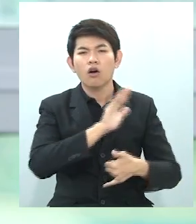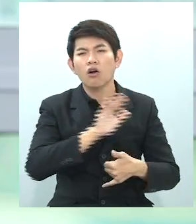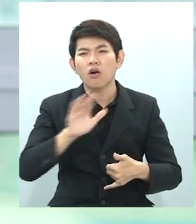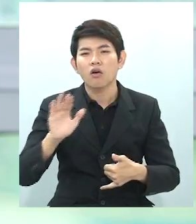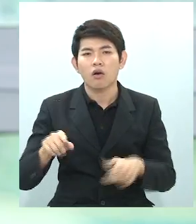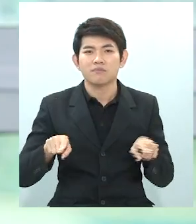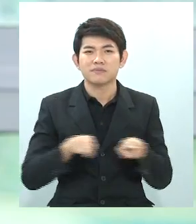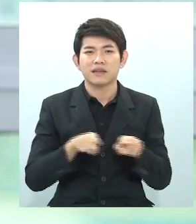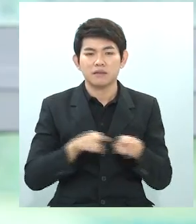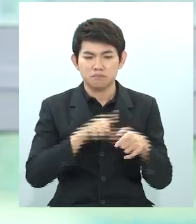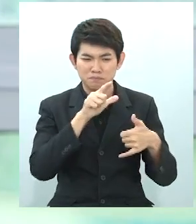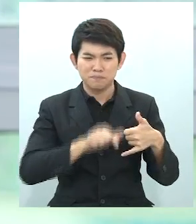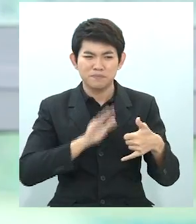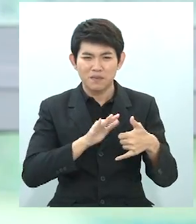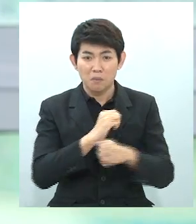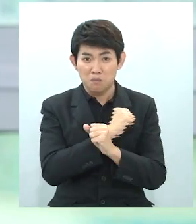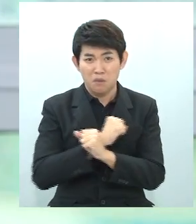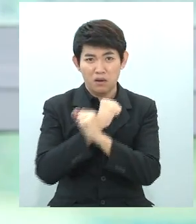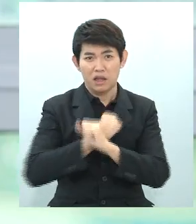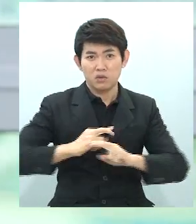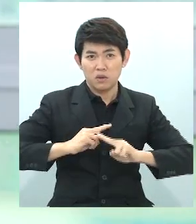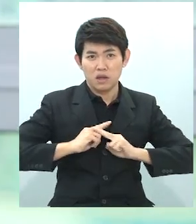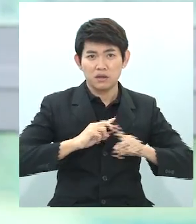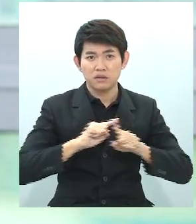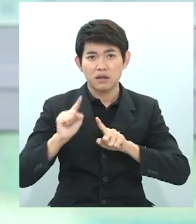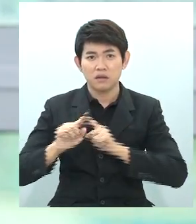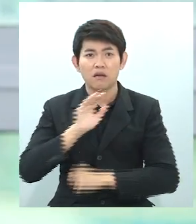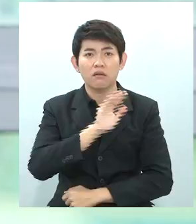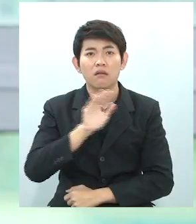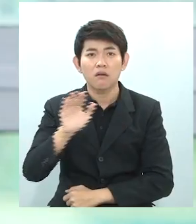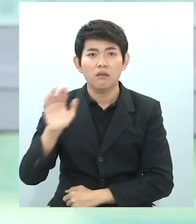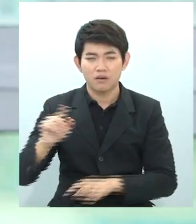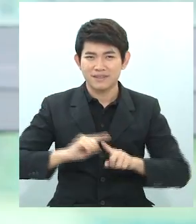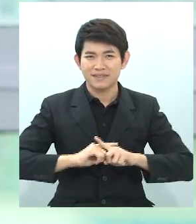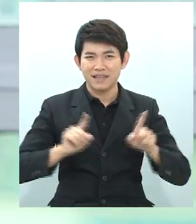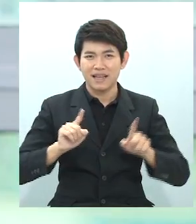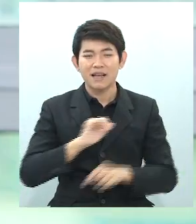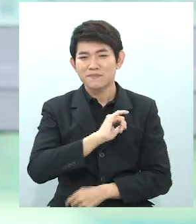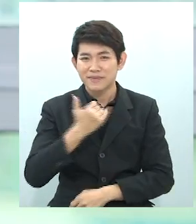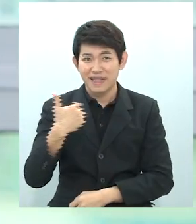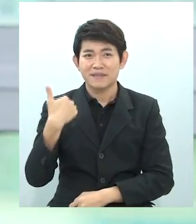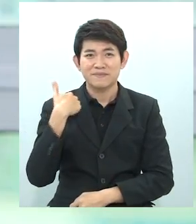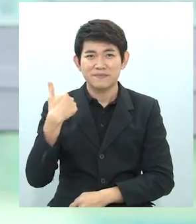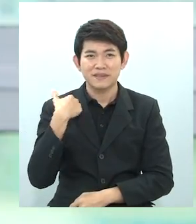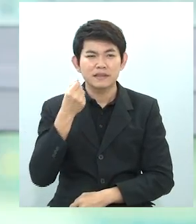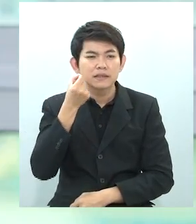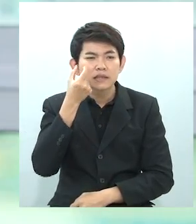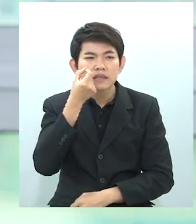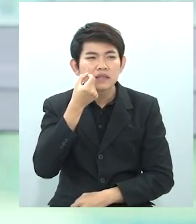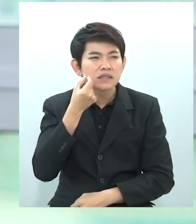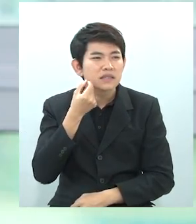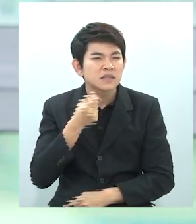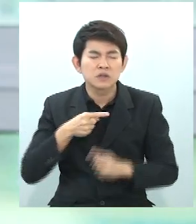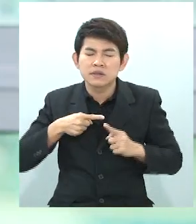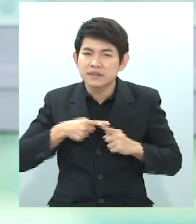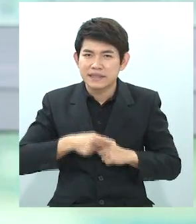ารถในการเกิดการต่อต้านหรือการเกิดการอักเสบต่อสิวขึ้นบางคนก็จะมีสิวที่อักเสบค่อนข้างรุน